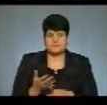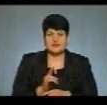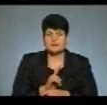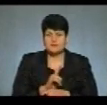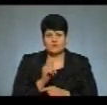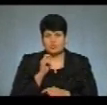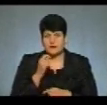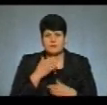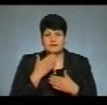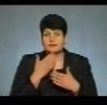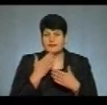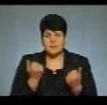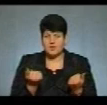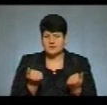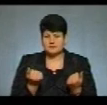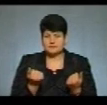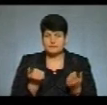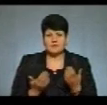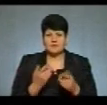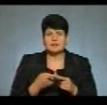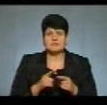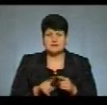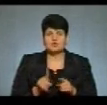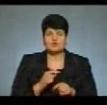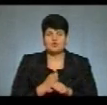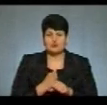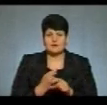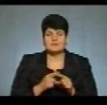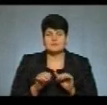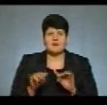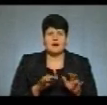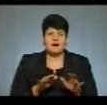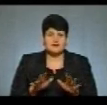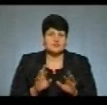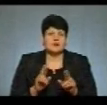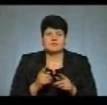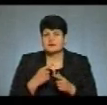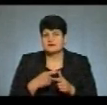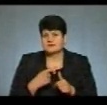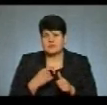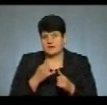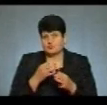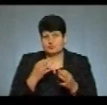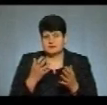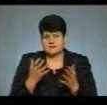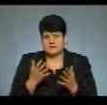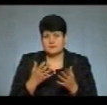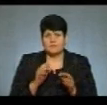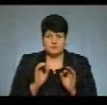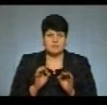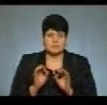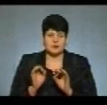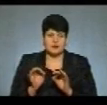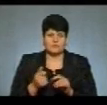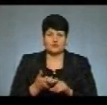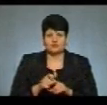аж такої немає, але оце, що роблять оці акції, чи як воно називається, не можу вам сказати, але воно правильно.